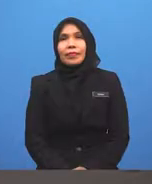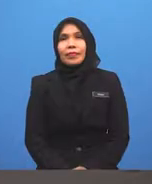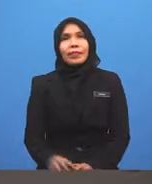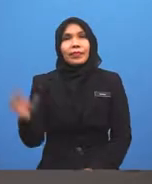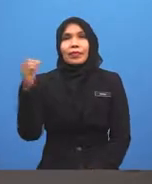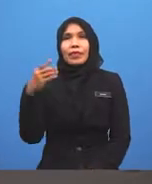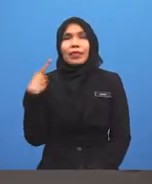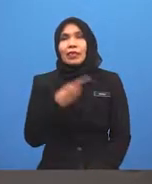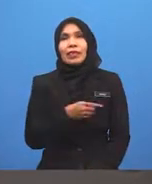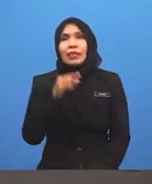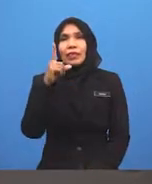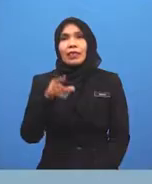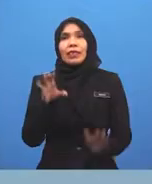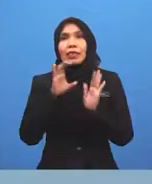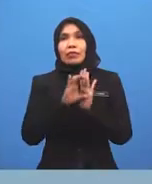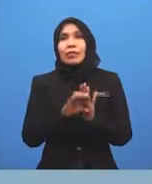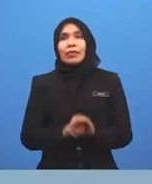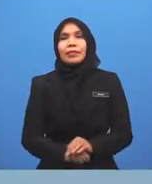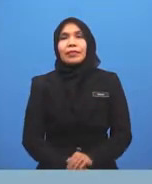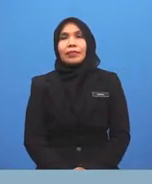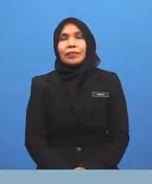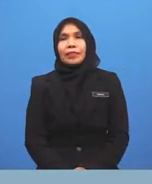Mari kita lihat gambar seterusnya.